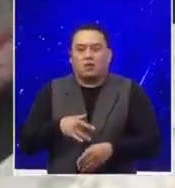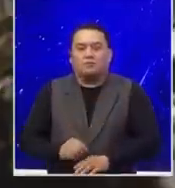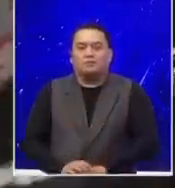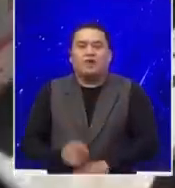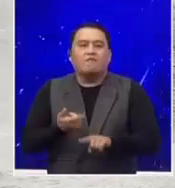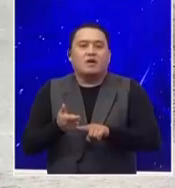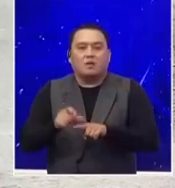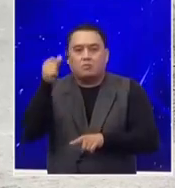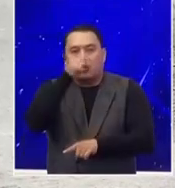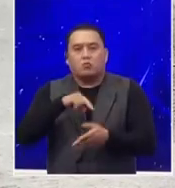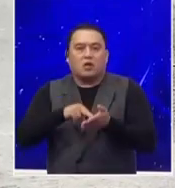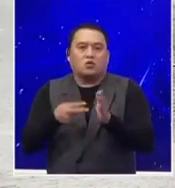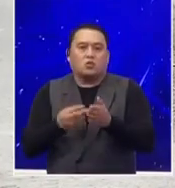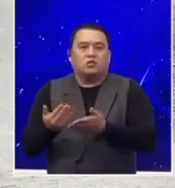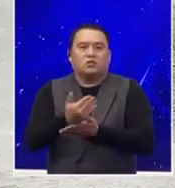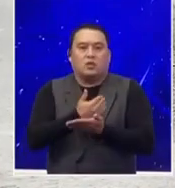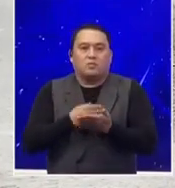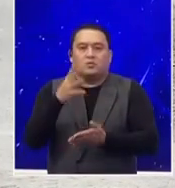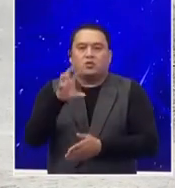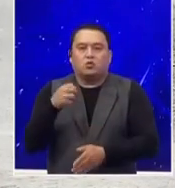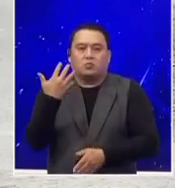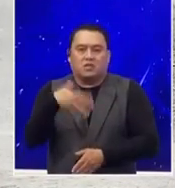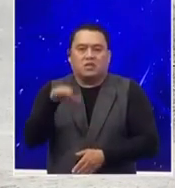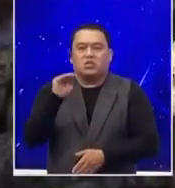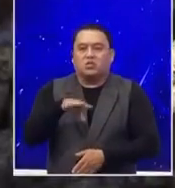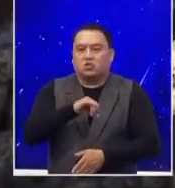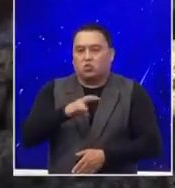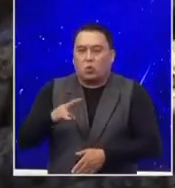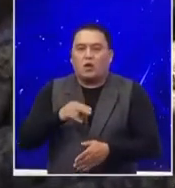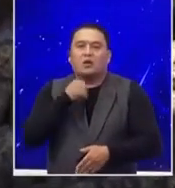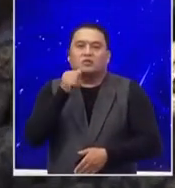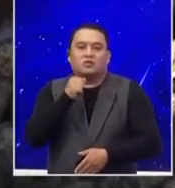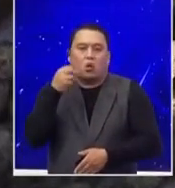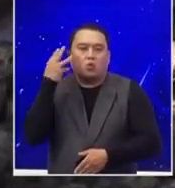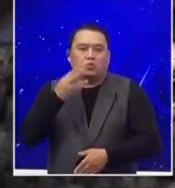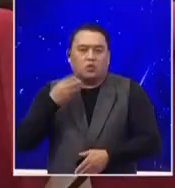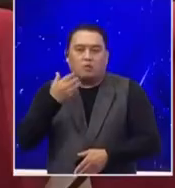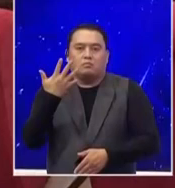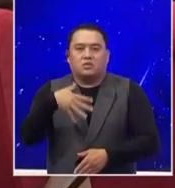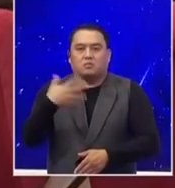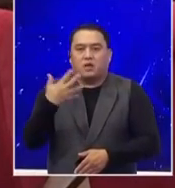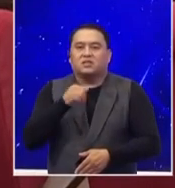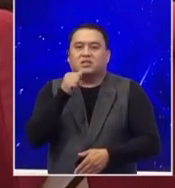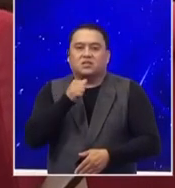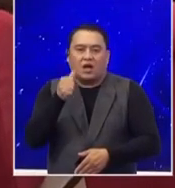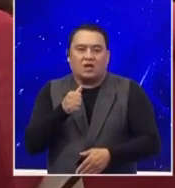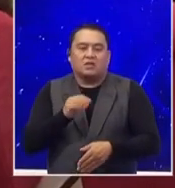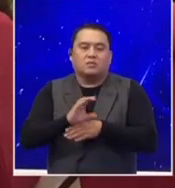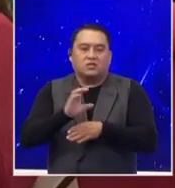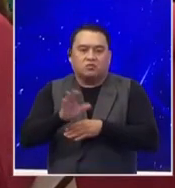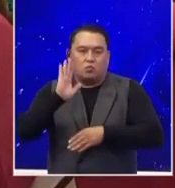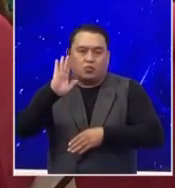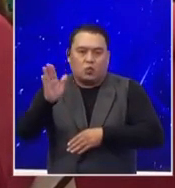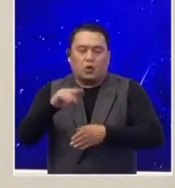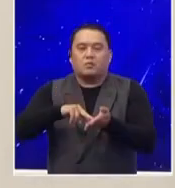В этом году в регионе планируют собрать 550 тысяч тонн сладкого корня и выработать более 50 тысяч тонн сахара. Как заверил глава